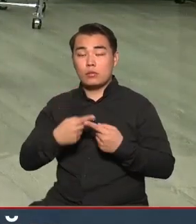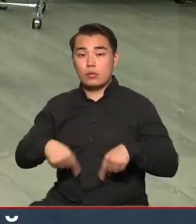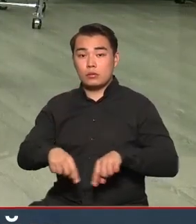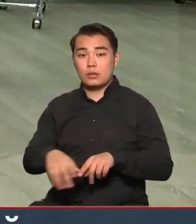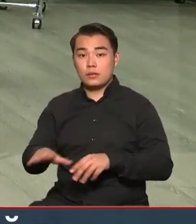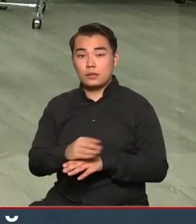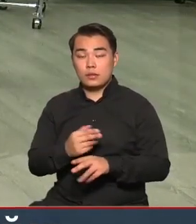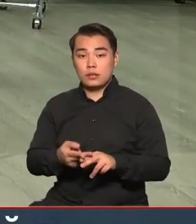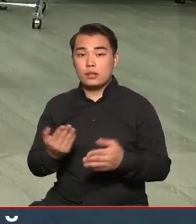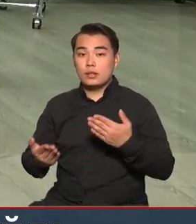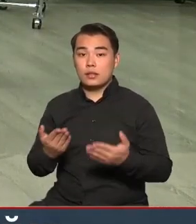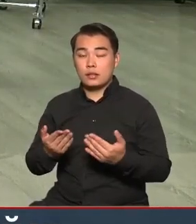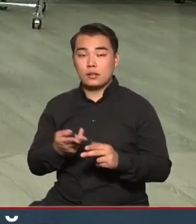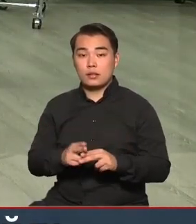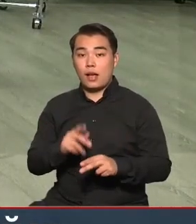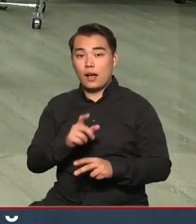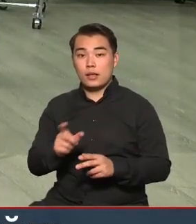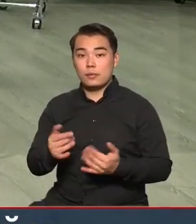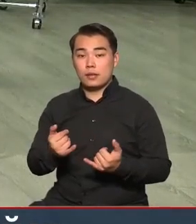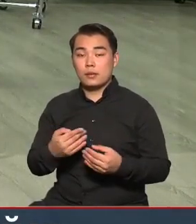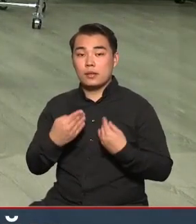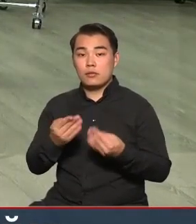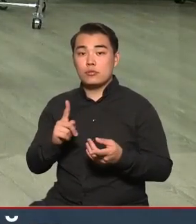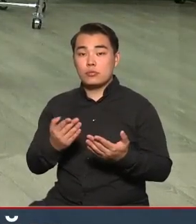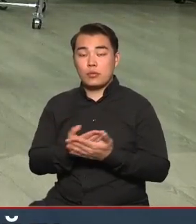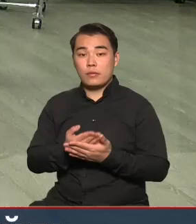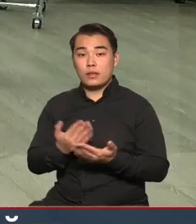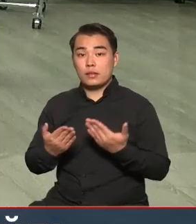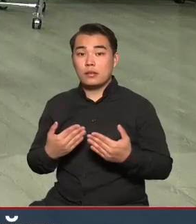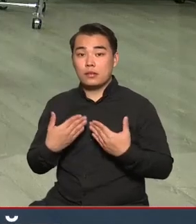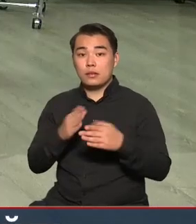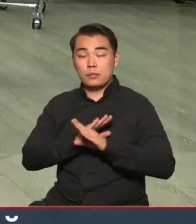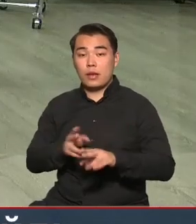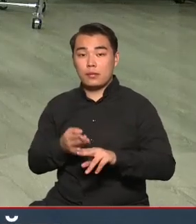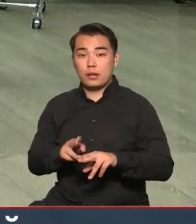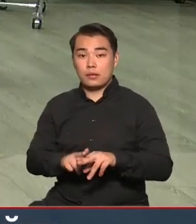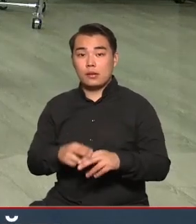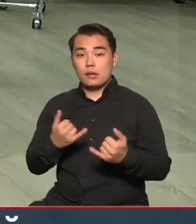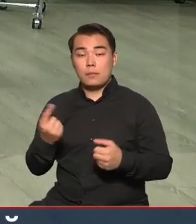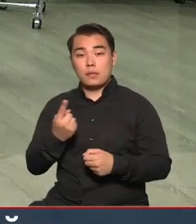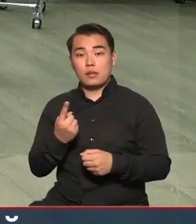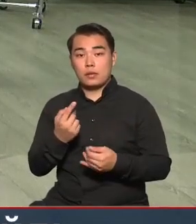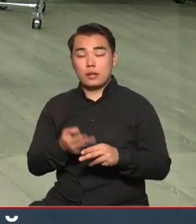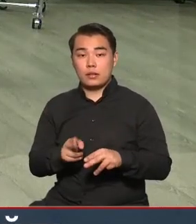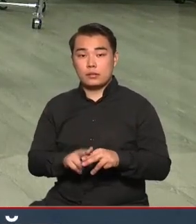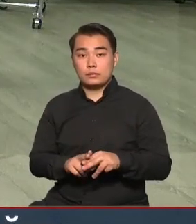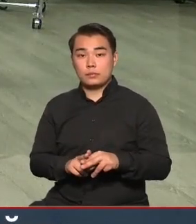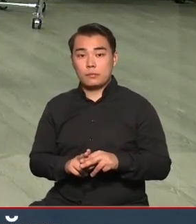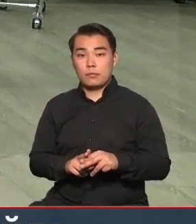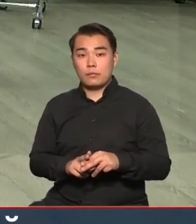өкілдері, егер азаматтарға белгілі бір ақпарат берілмейтін болса, онда бірінші